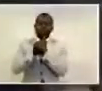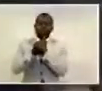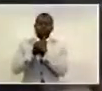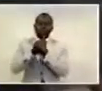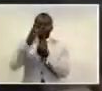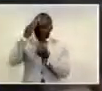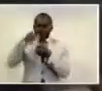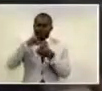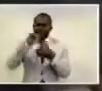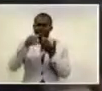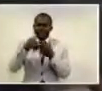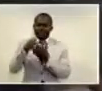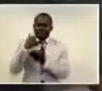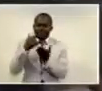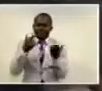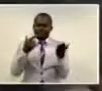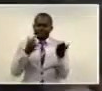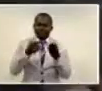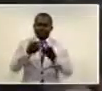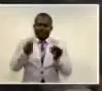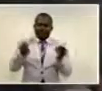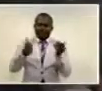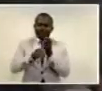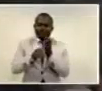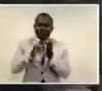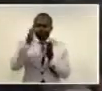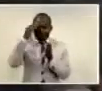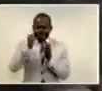Kwa nini utatue shida hiyo?